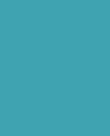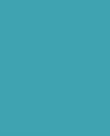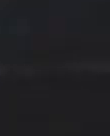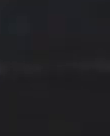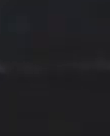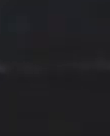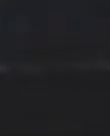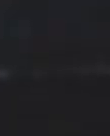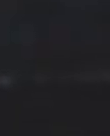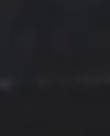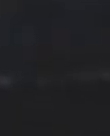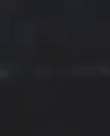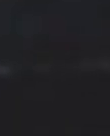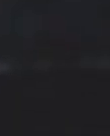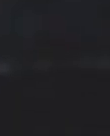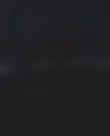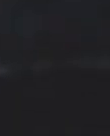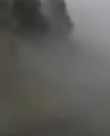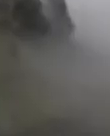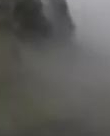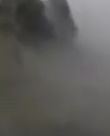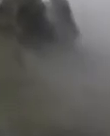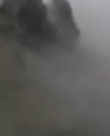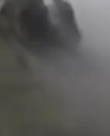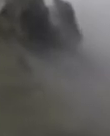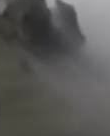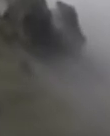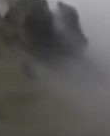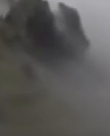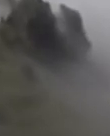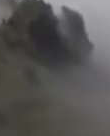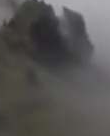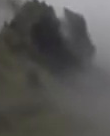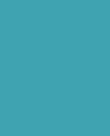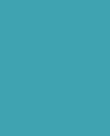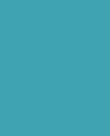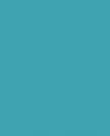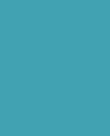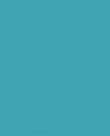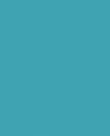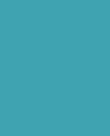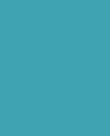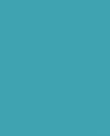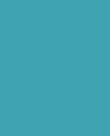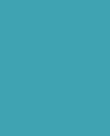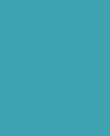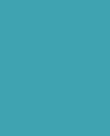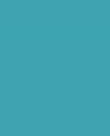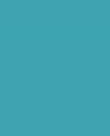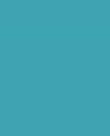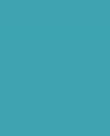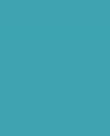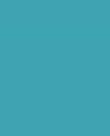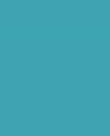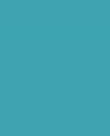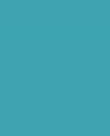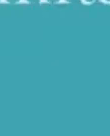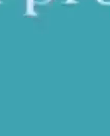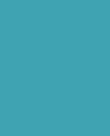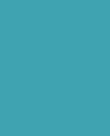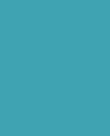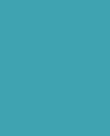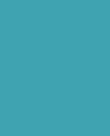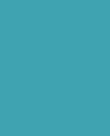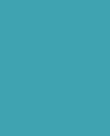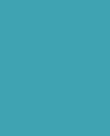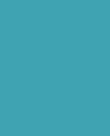vogliamo mettere la persona al centro e rendere il territorio il centro della cura con le case della salute i servizi di prossimità e i